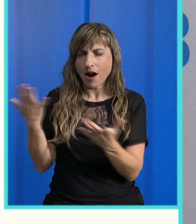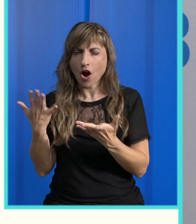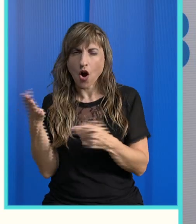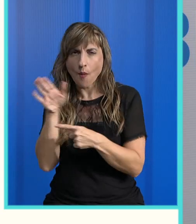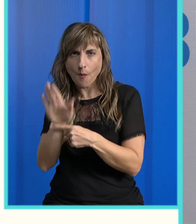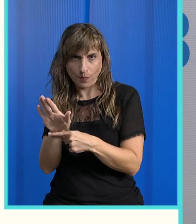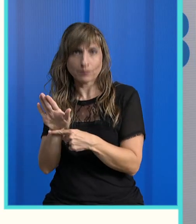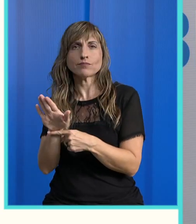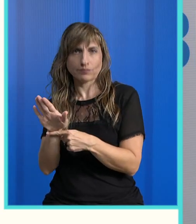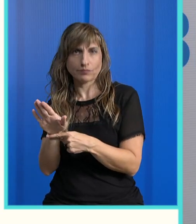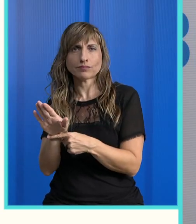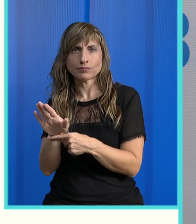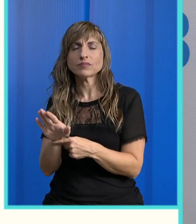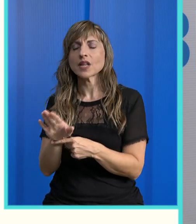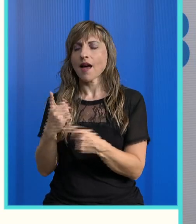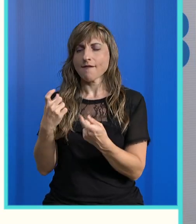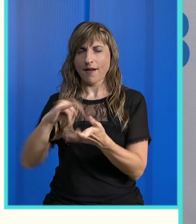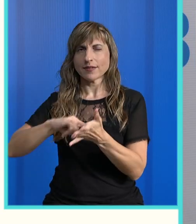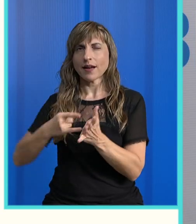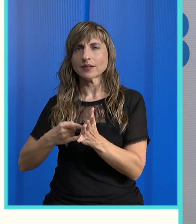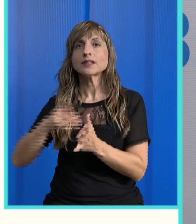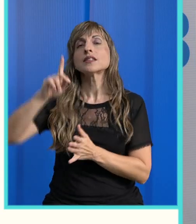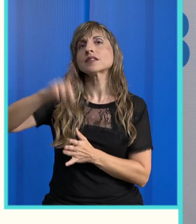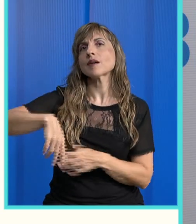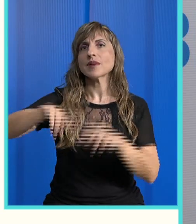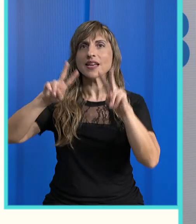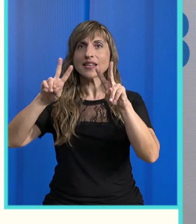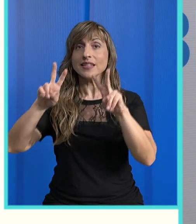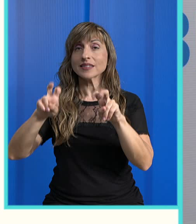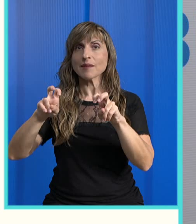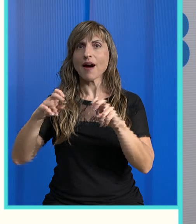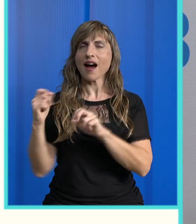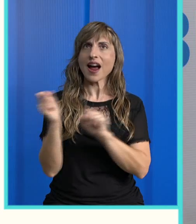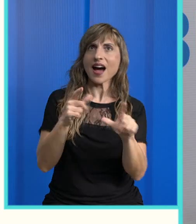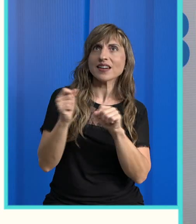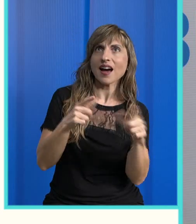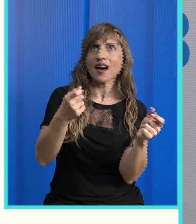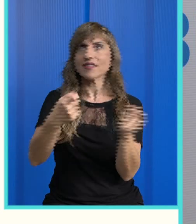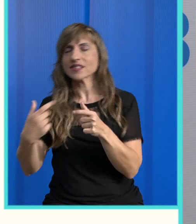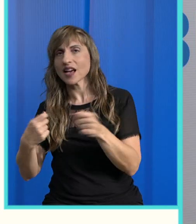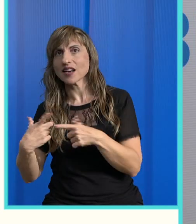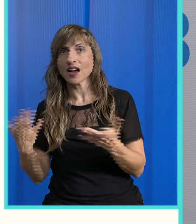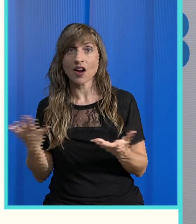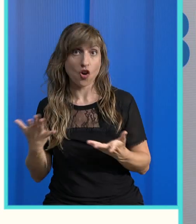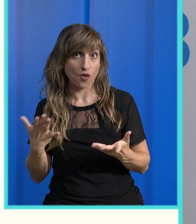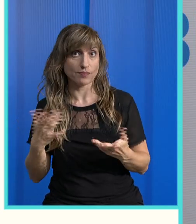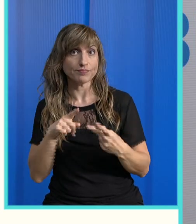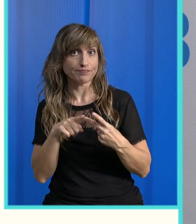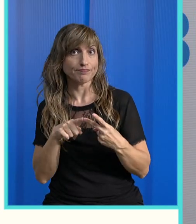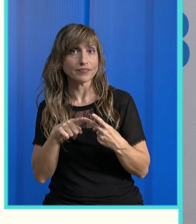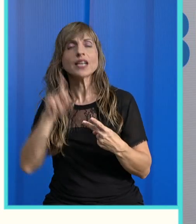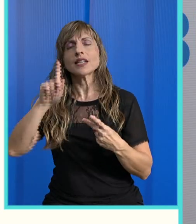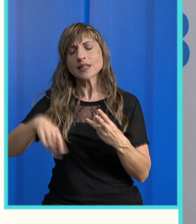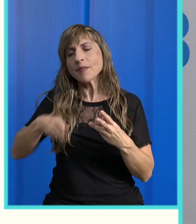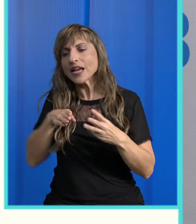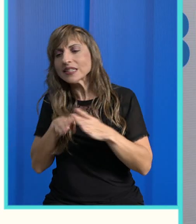proposta. el tema de la càrrega i descàrrega i el tema d'entrar i